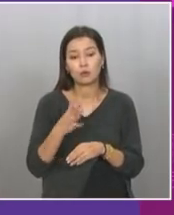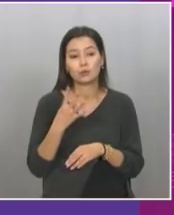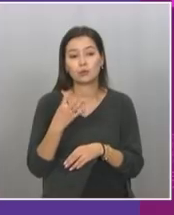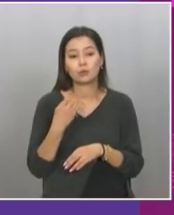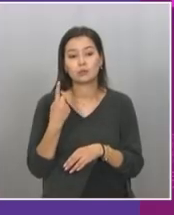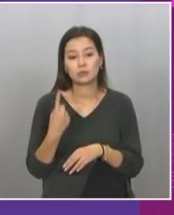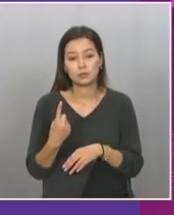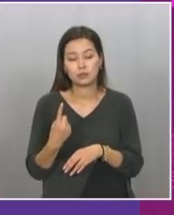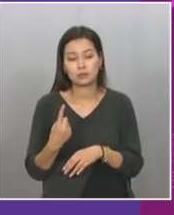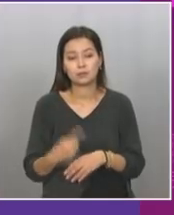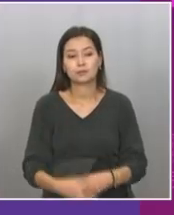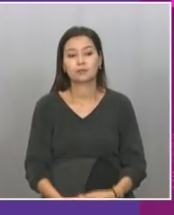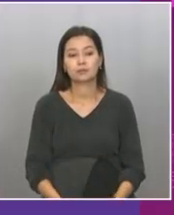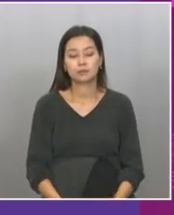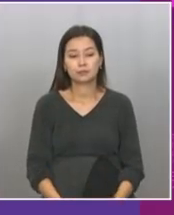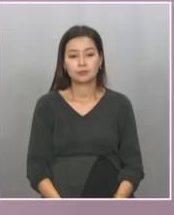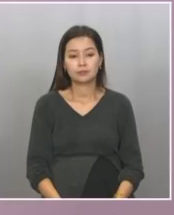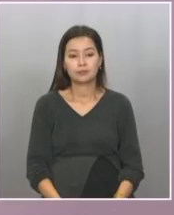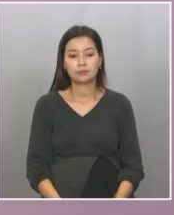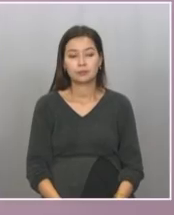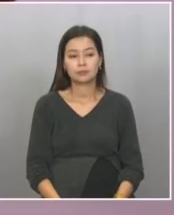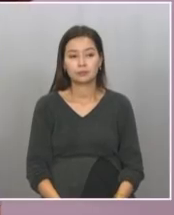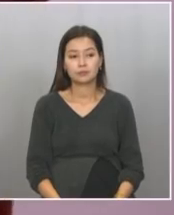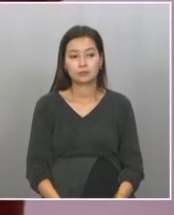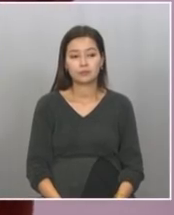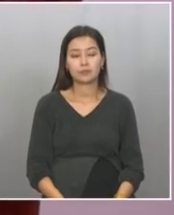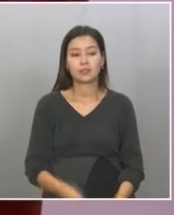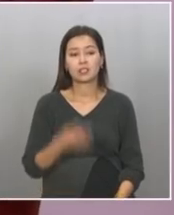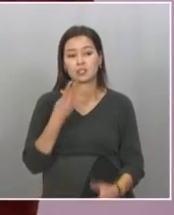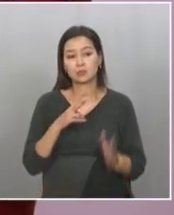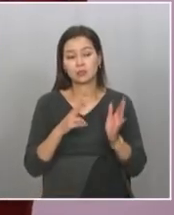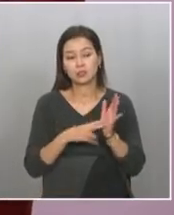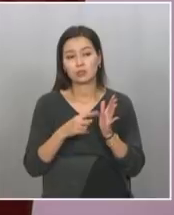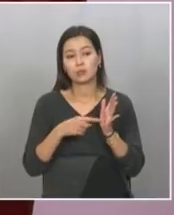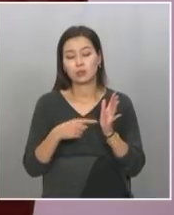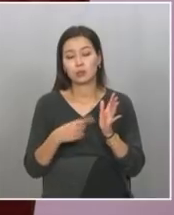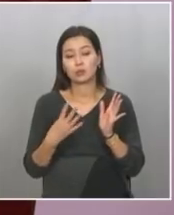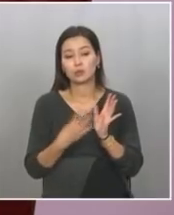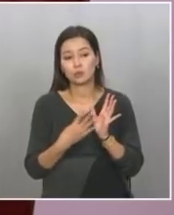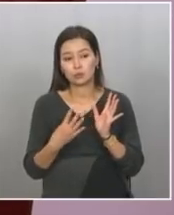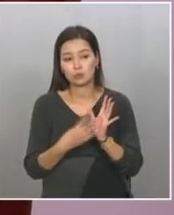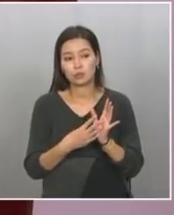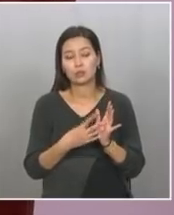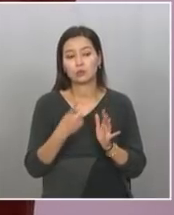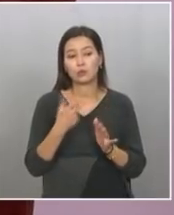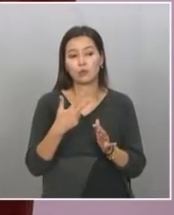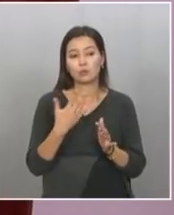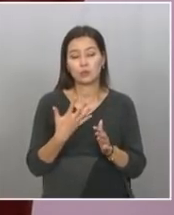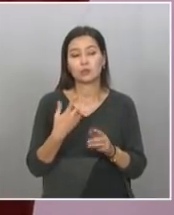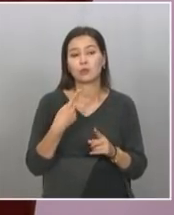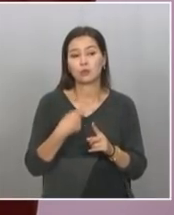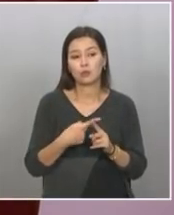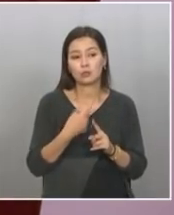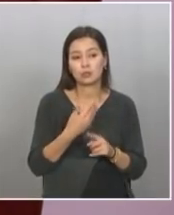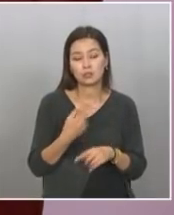мәні 401-ге тең болады. 27 мен 9-дің бөліндісін 135-ке қосып,